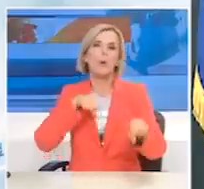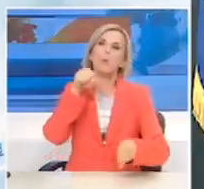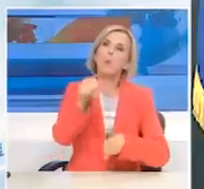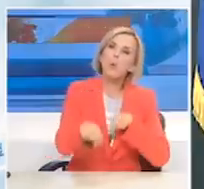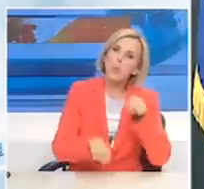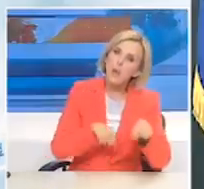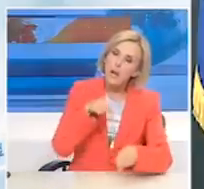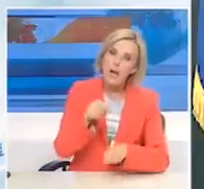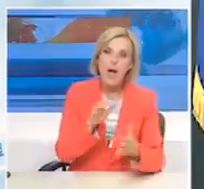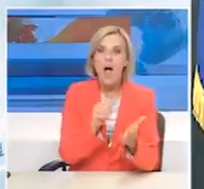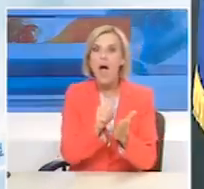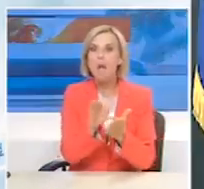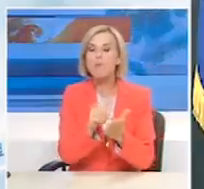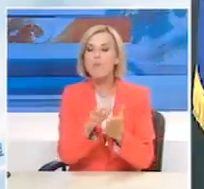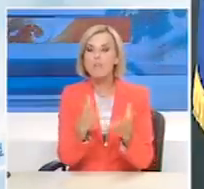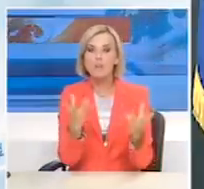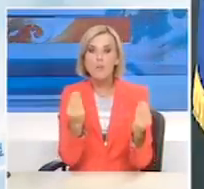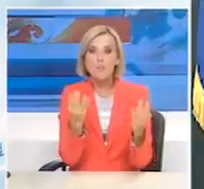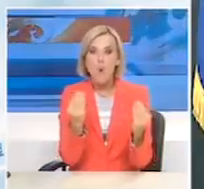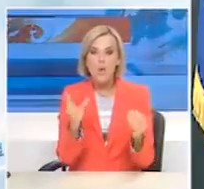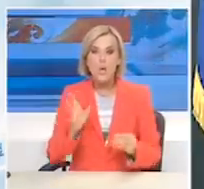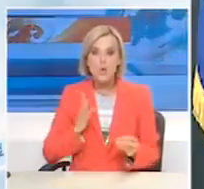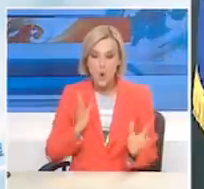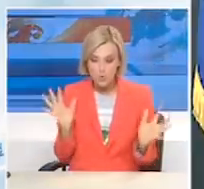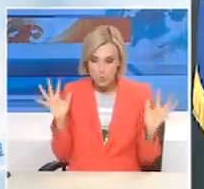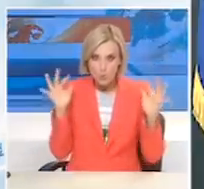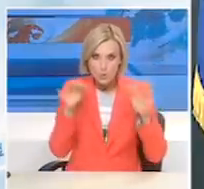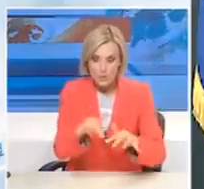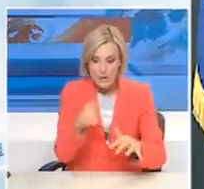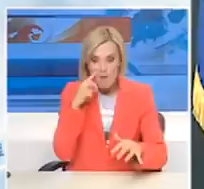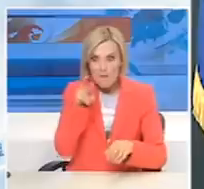περπατήσουμε, να αποφεύγουμε χώρους που παρατηρείται ψηλός συγχρωτισμός.